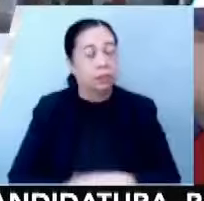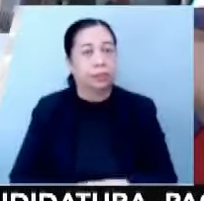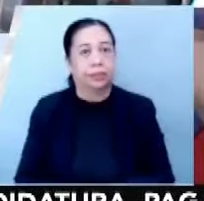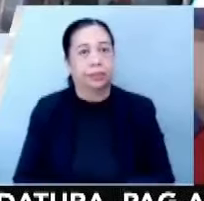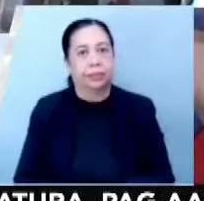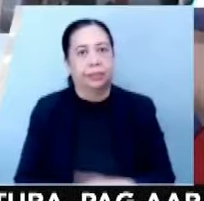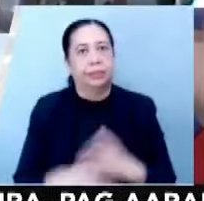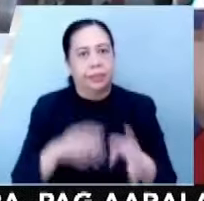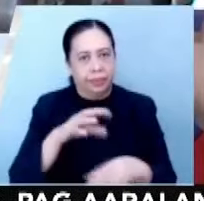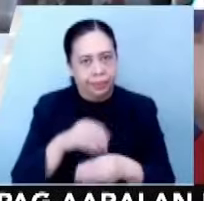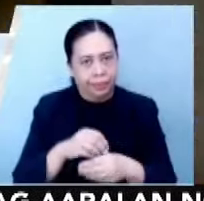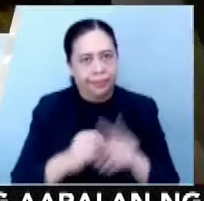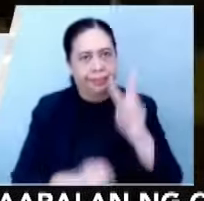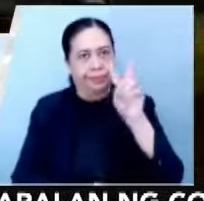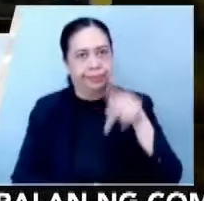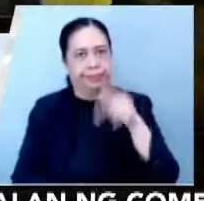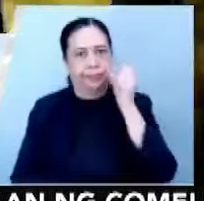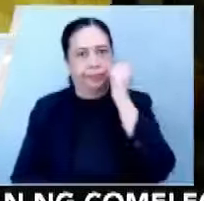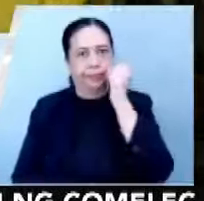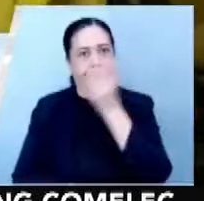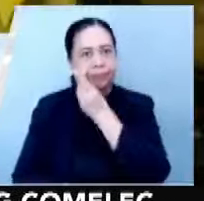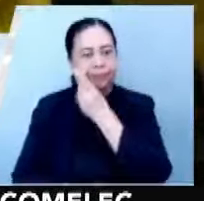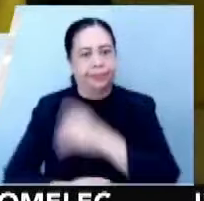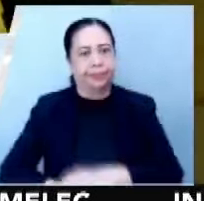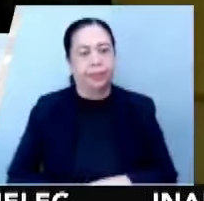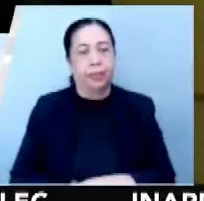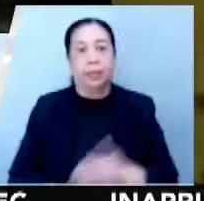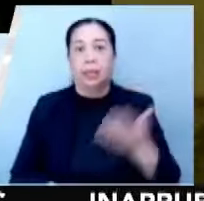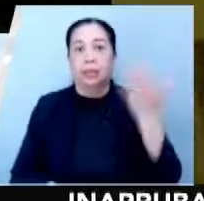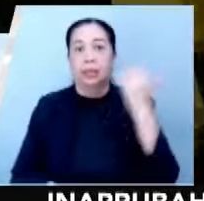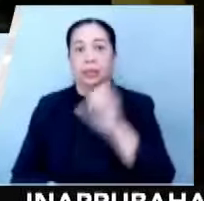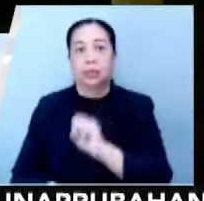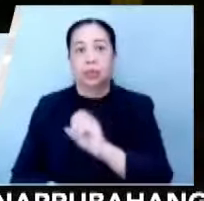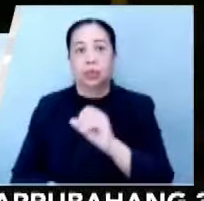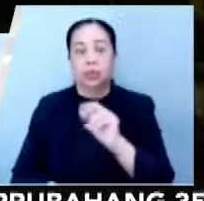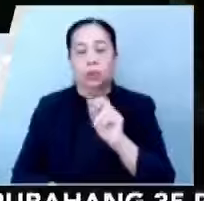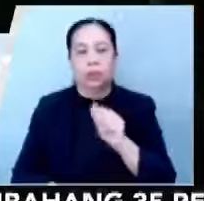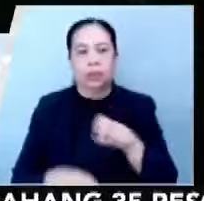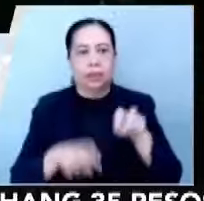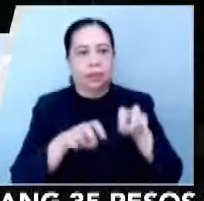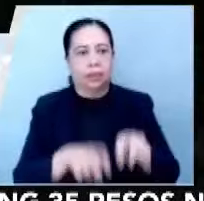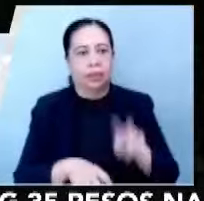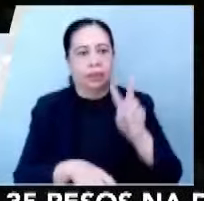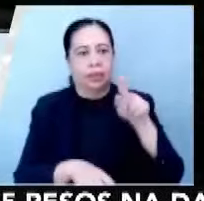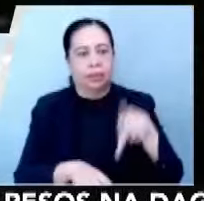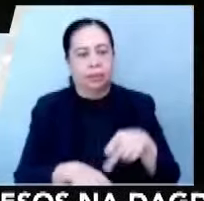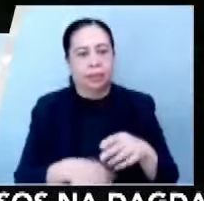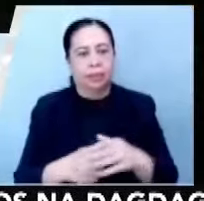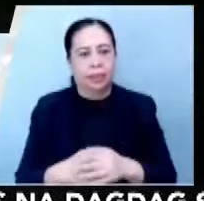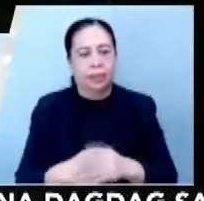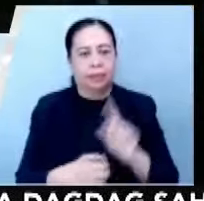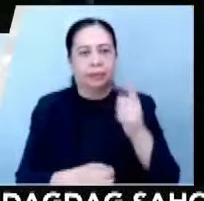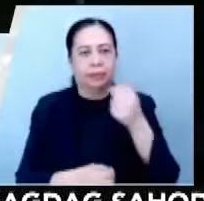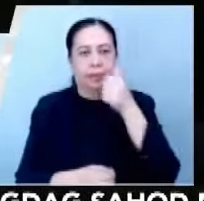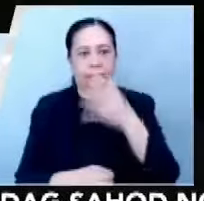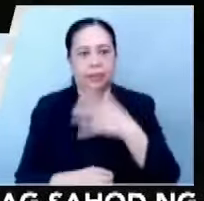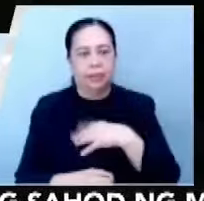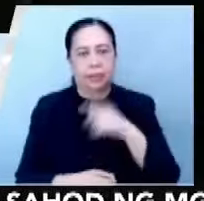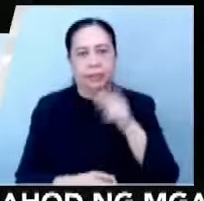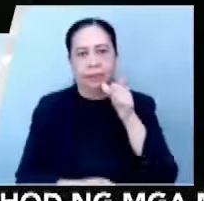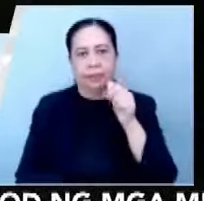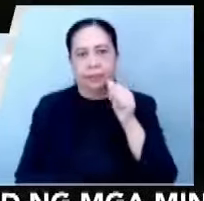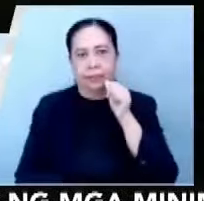including the vice president. No? Noong nakaraang SONA, katabi ng bise sa VIP gallery si First Lady Liza Araneta